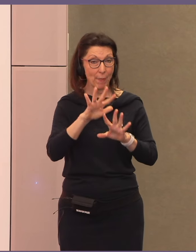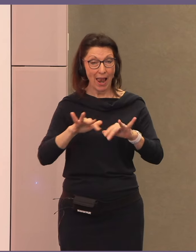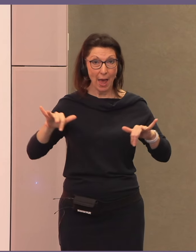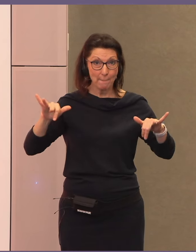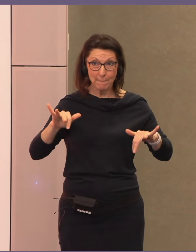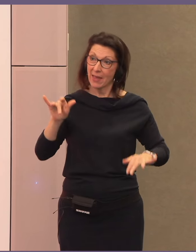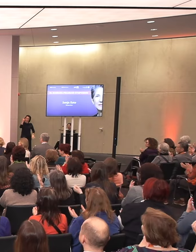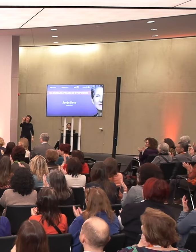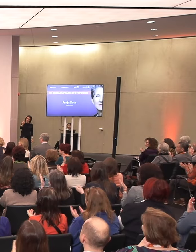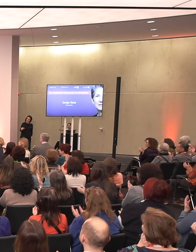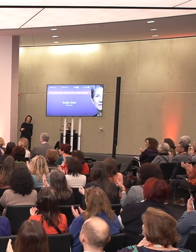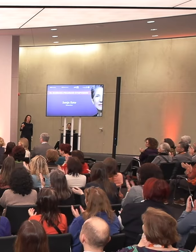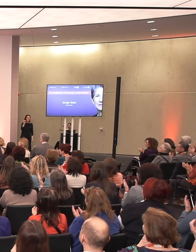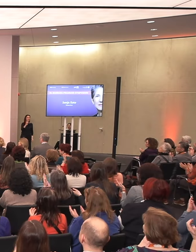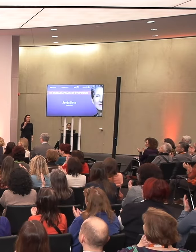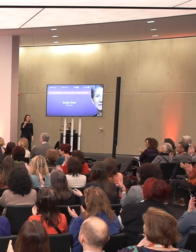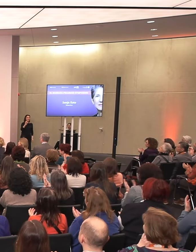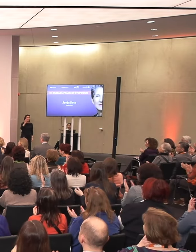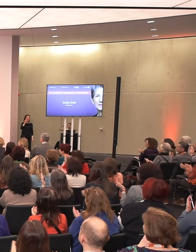bist.